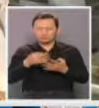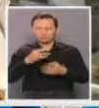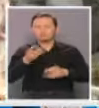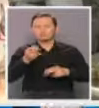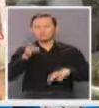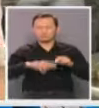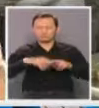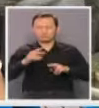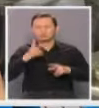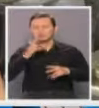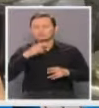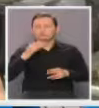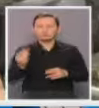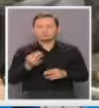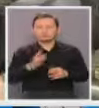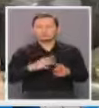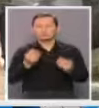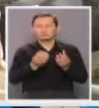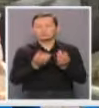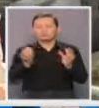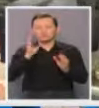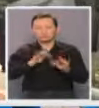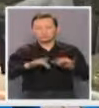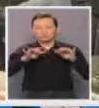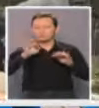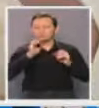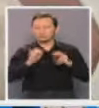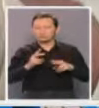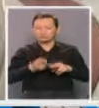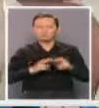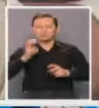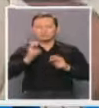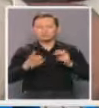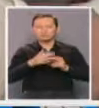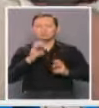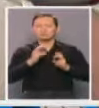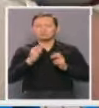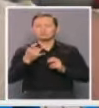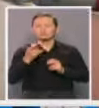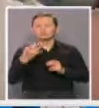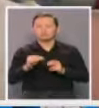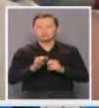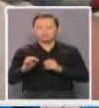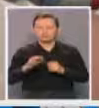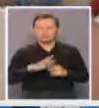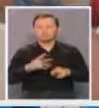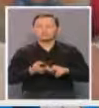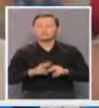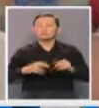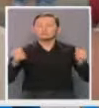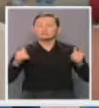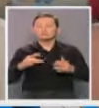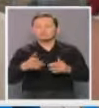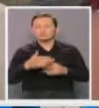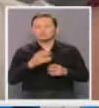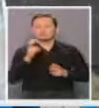и реконструкцию противопаводковых дамб, а также посетил завод по переработке рыбы в селе Шортанбай. Завод занимается приемом и переработкой